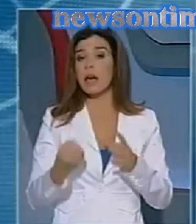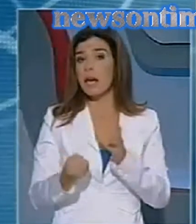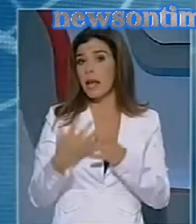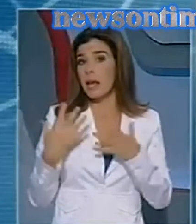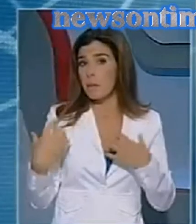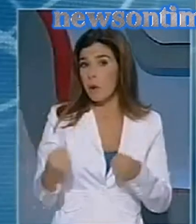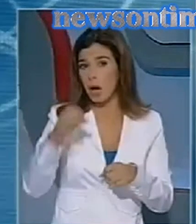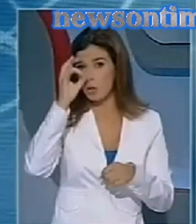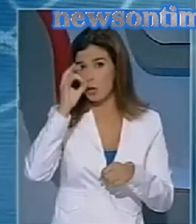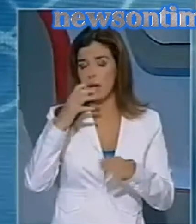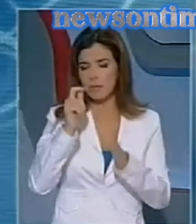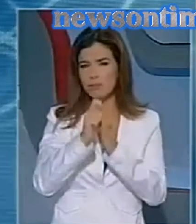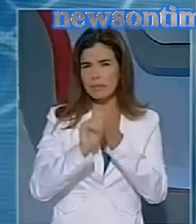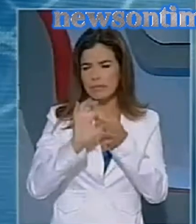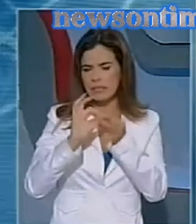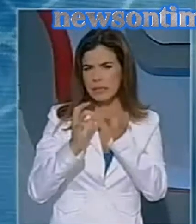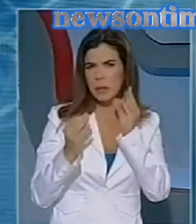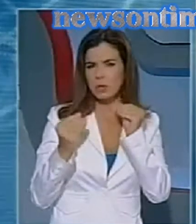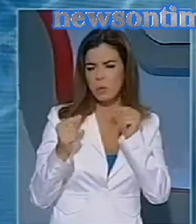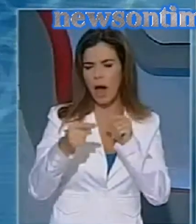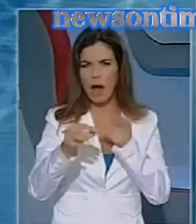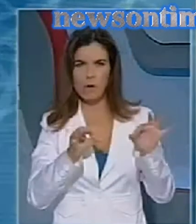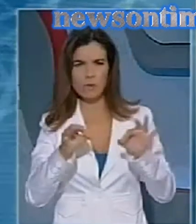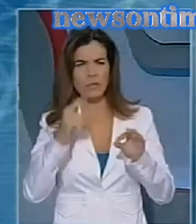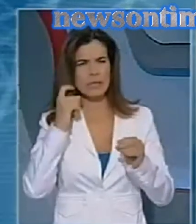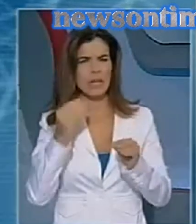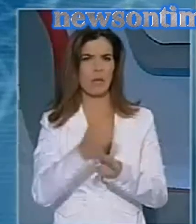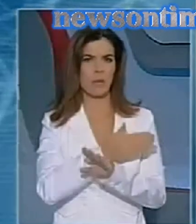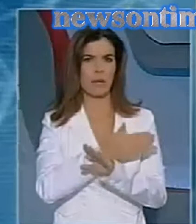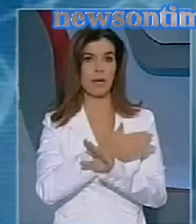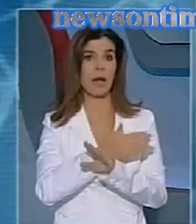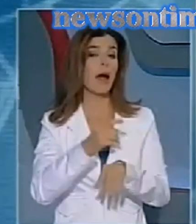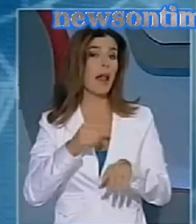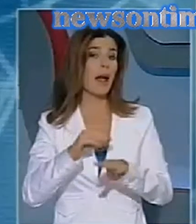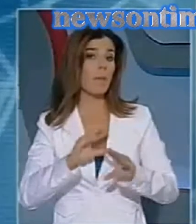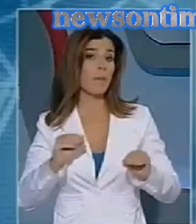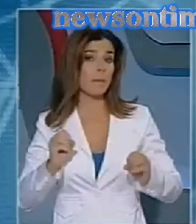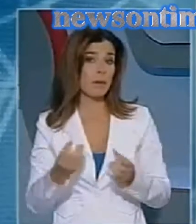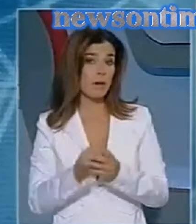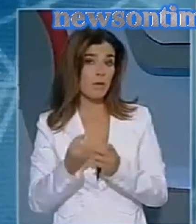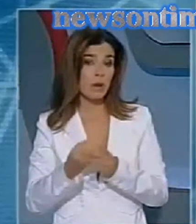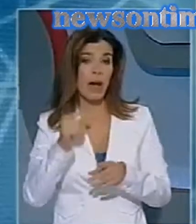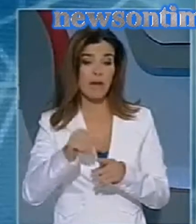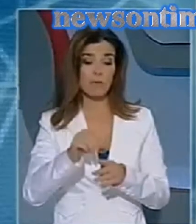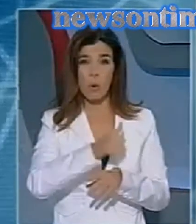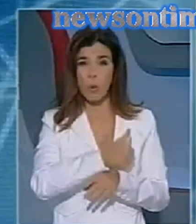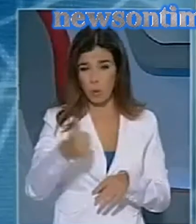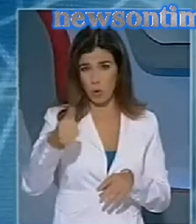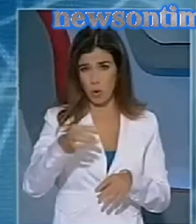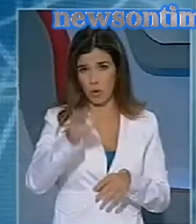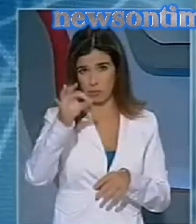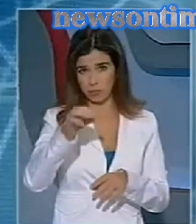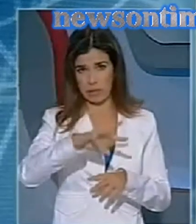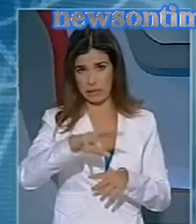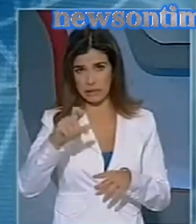η αστυνομία φαίνεται ότι έχει χαρτογραφήσει πλήρως τον τρόπο δράσης του καταζητούμενου τρομοκράτη. Όμως, σύμφωνα με πληροφορίες, αυτή δεν είναι η μοναδική ληστεία για την